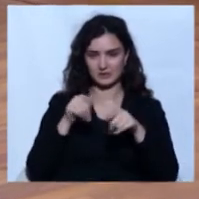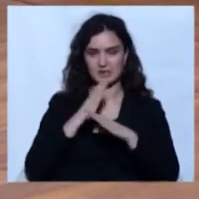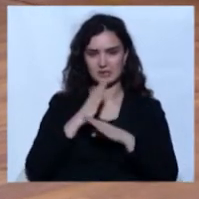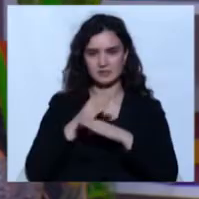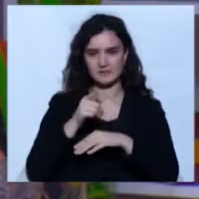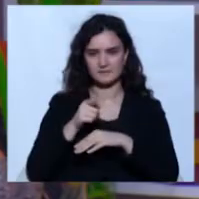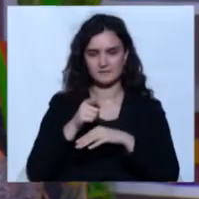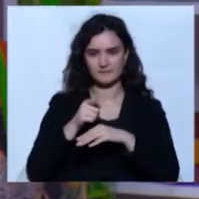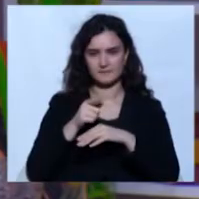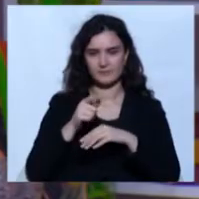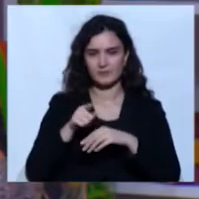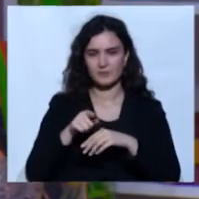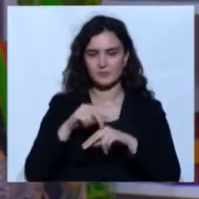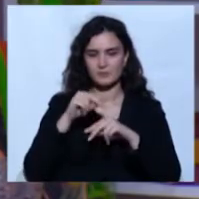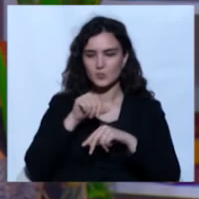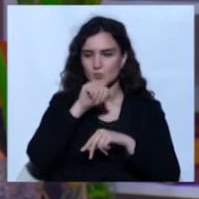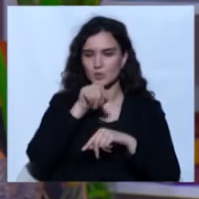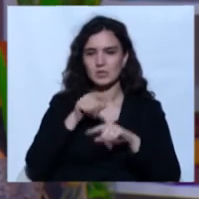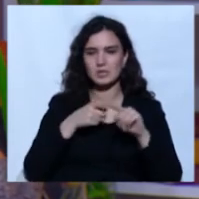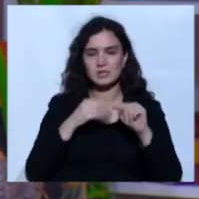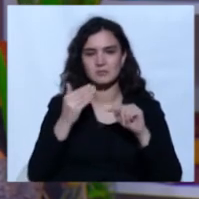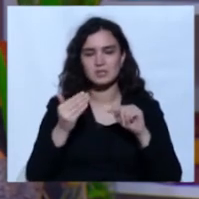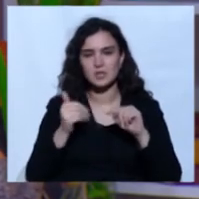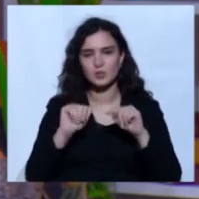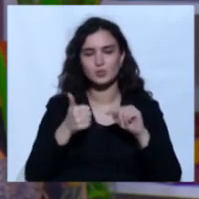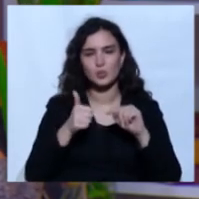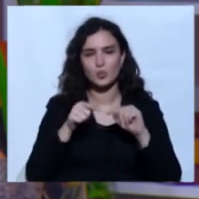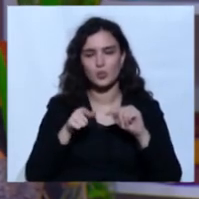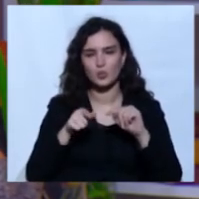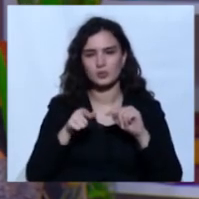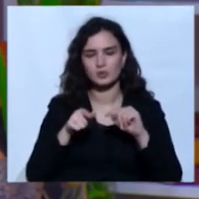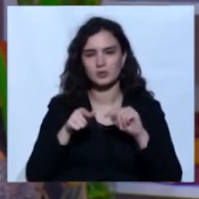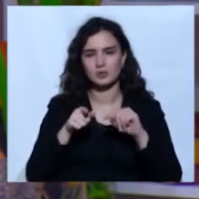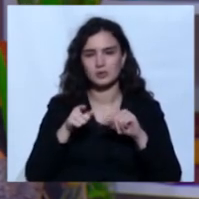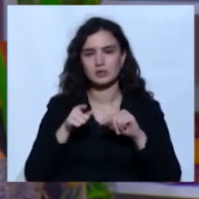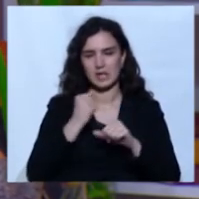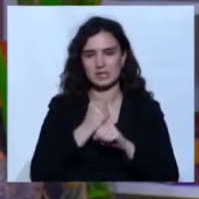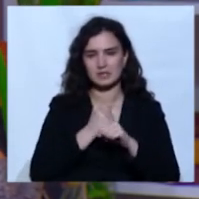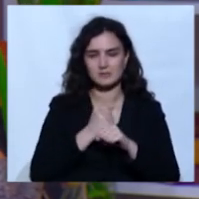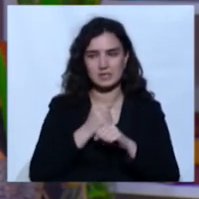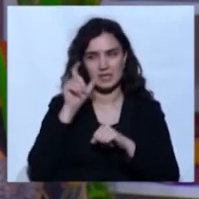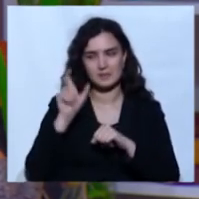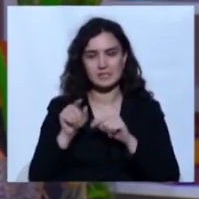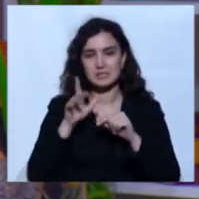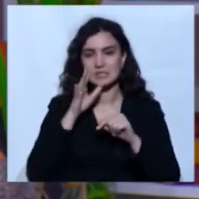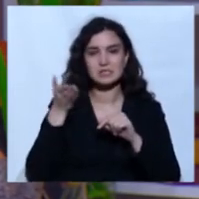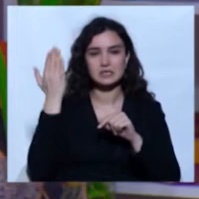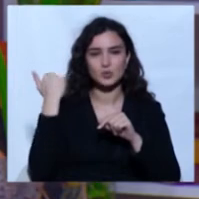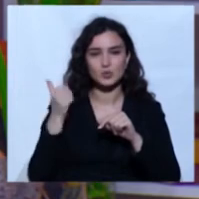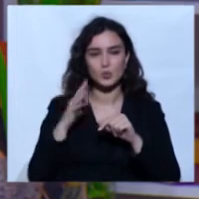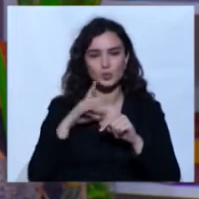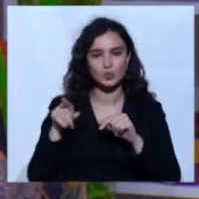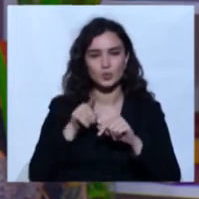არის გასაღები იმისა, თუ როგორ უდგება ადამიანს რენესანსის